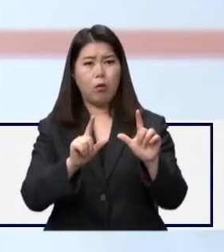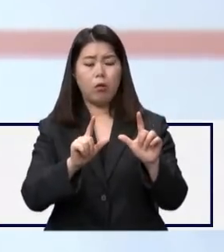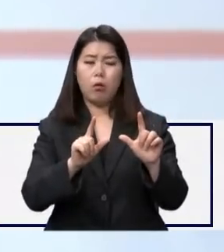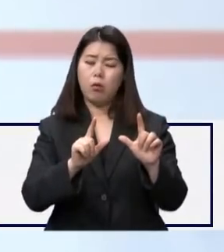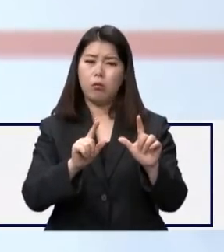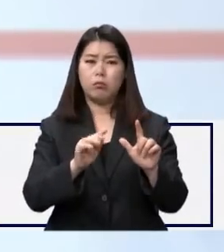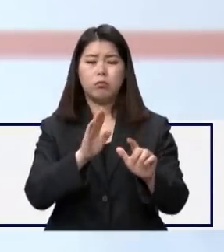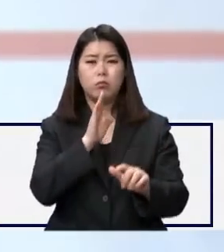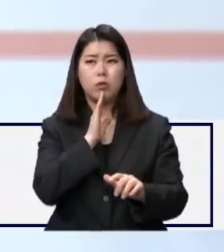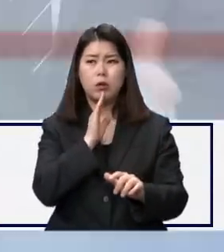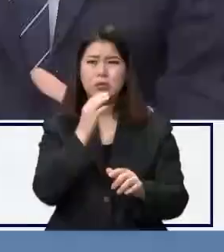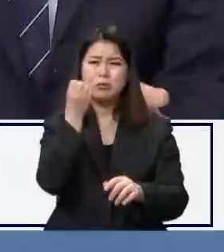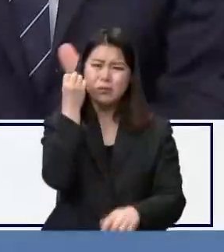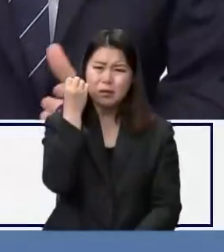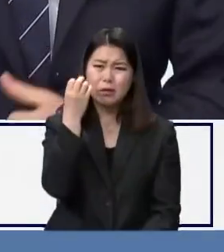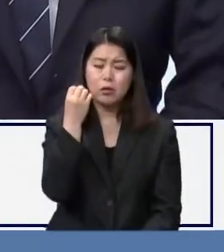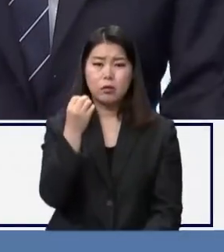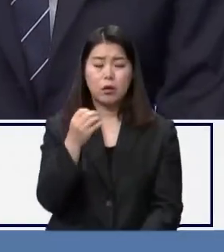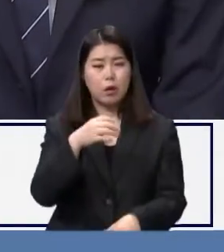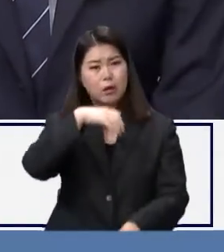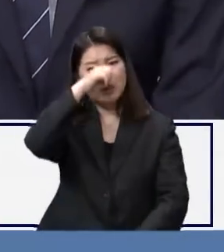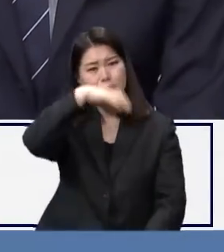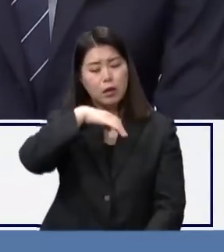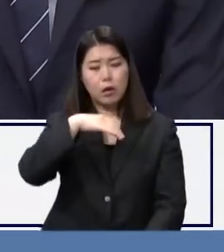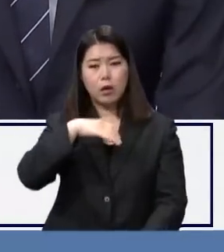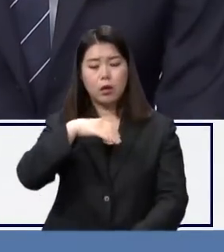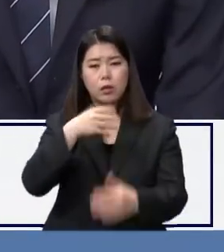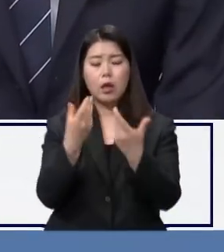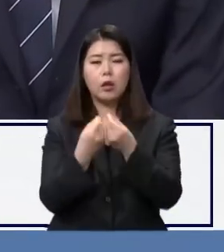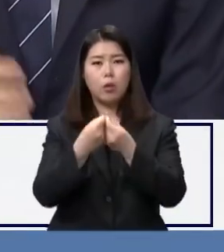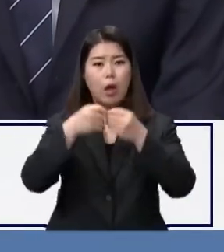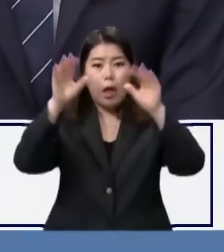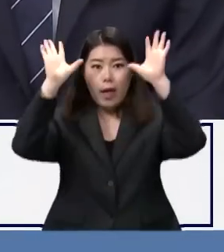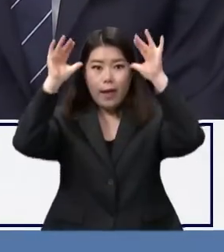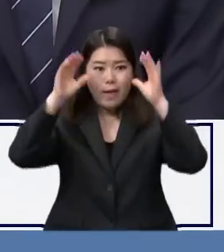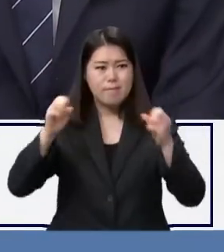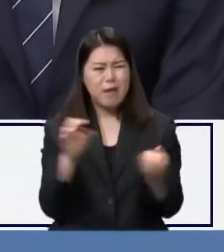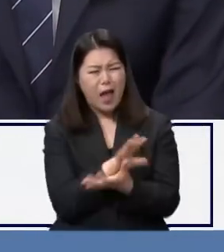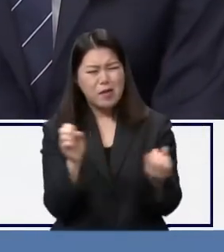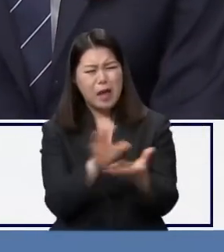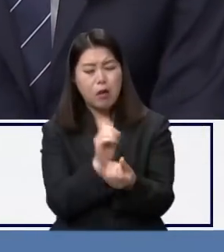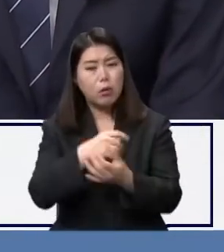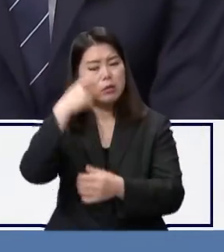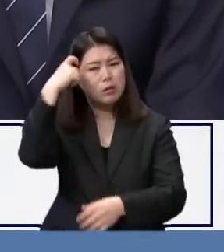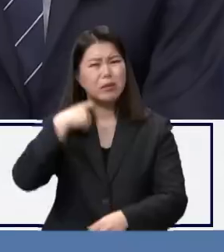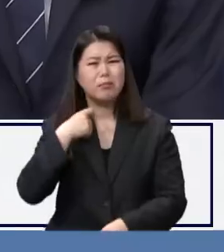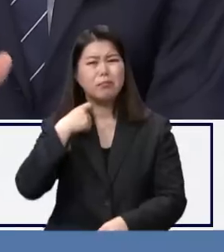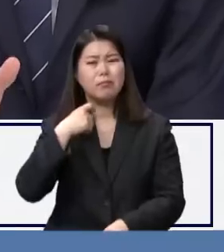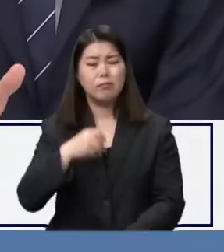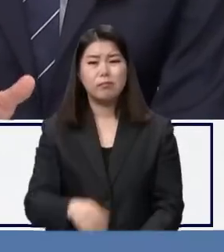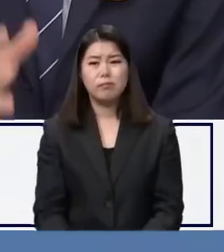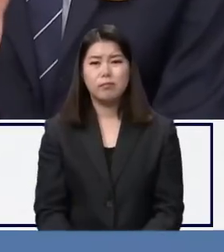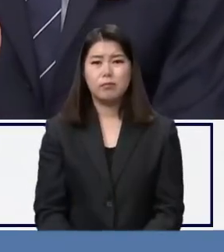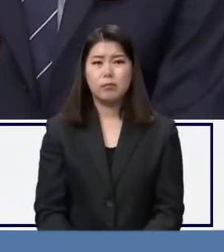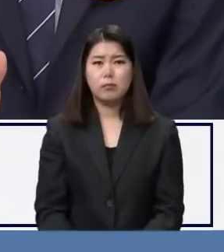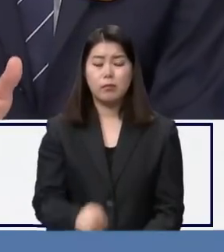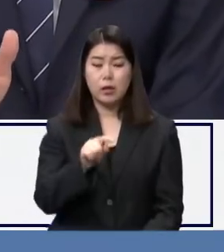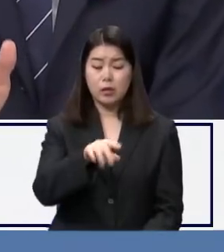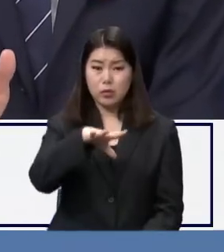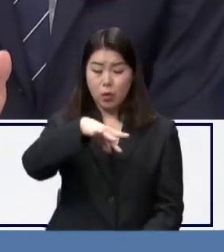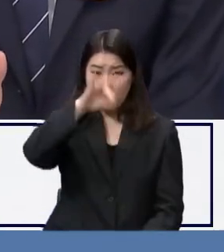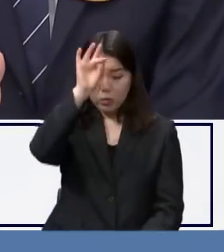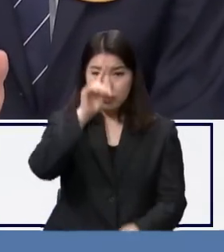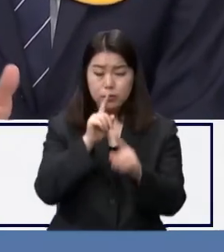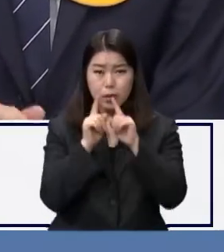보일 것 같아요 진흙탕에서 막 개들이 싸우는듯한 그러니까 사실 원래이 논의가 됐었던 처음은